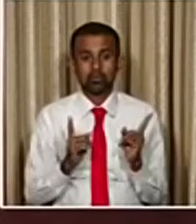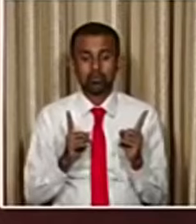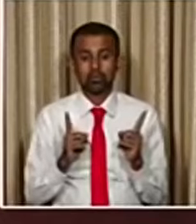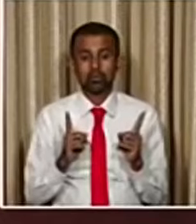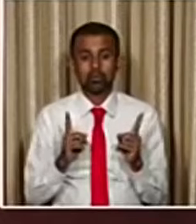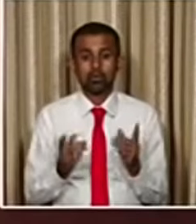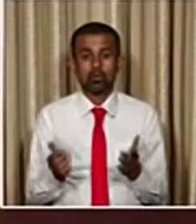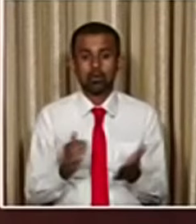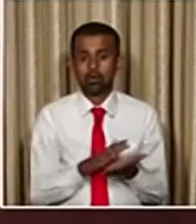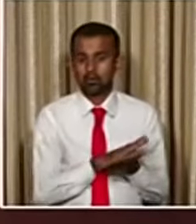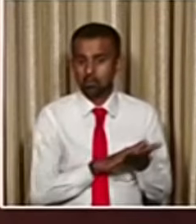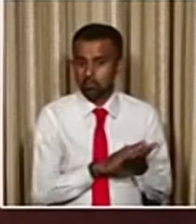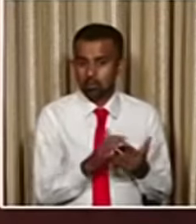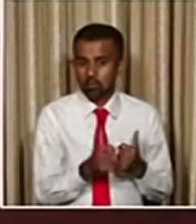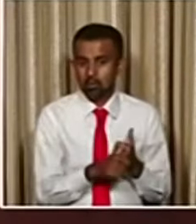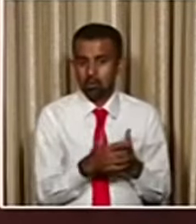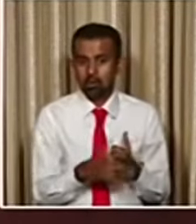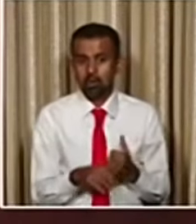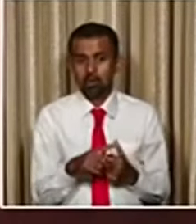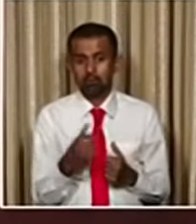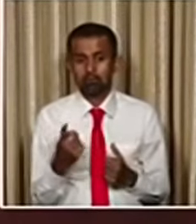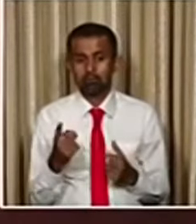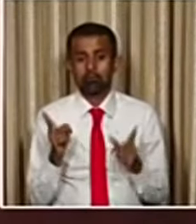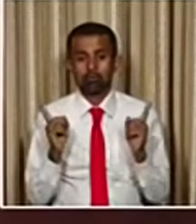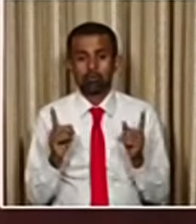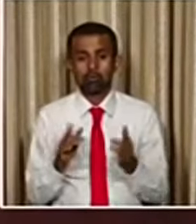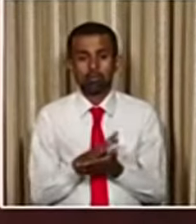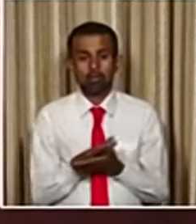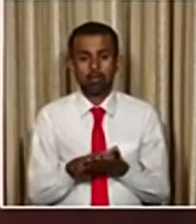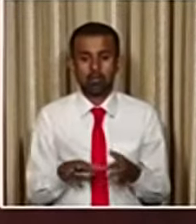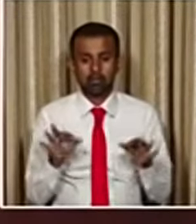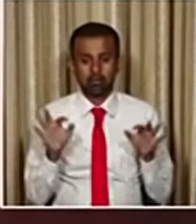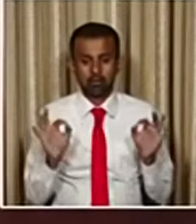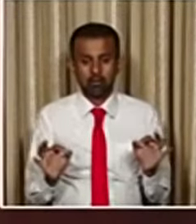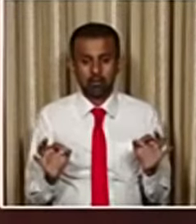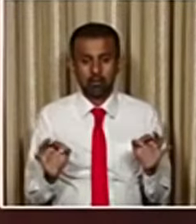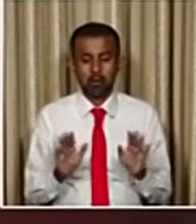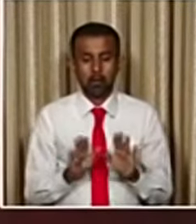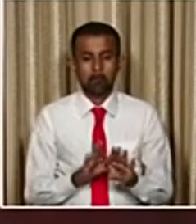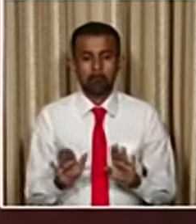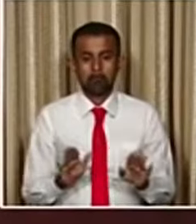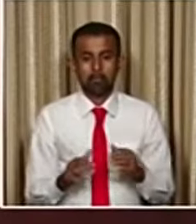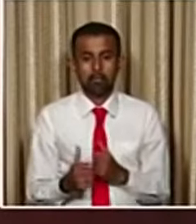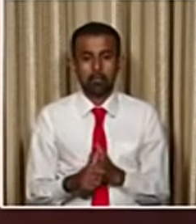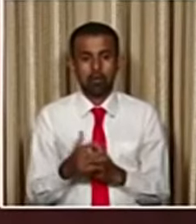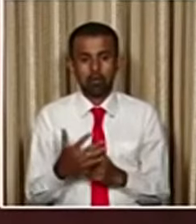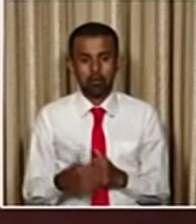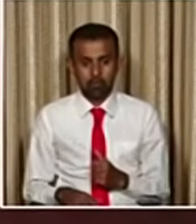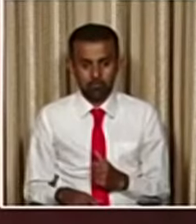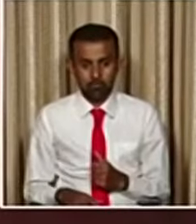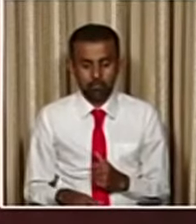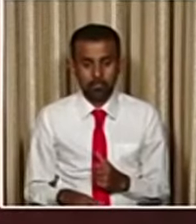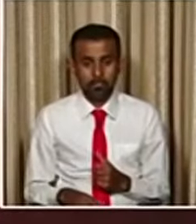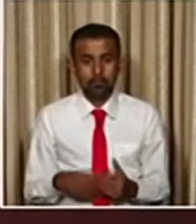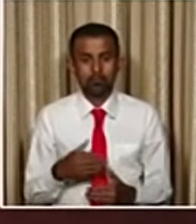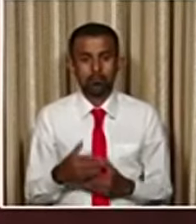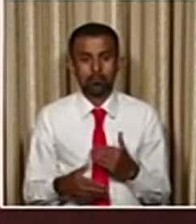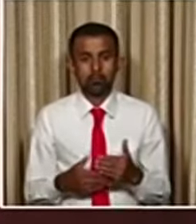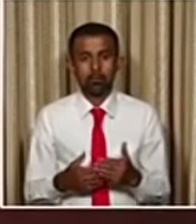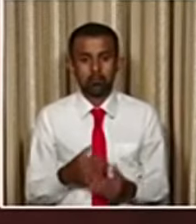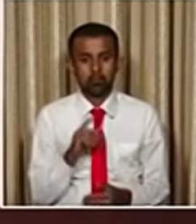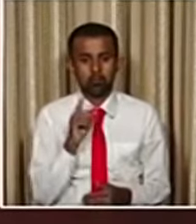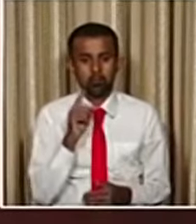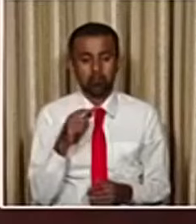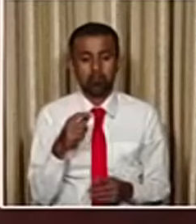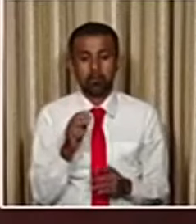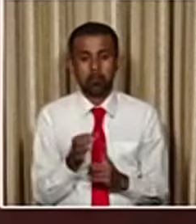ක්‍රීඩාංගනය නැවතවසාවක් නවීකරණය කරලා අනිත් ක්‍රීඩාංගනෙටත් හරි සිස්ටම් එකක් දාලා පරිපාලනයක් හදලා ඒ පරිපාලනය යටතේ මේක ගෙන්න ගන්න තමයි